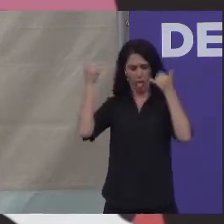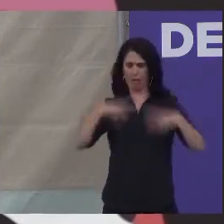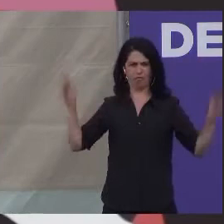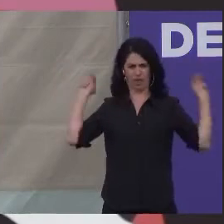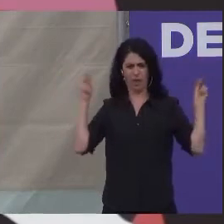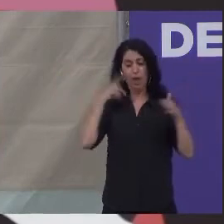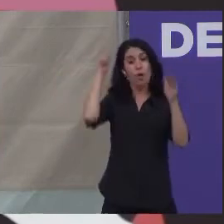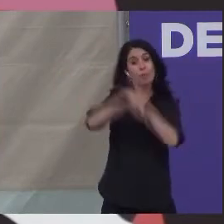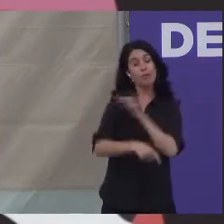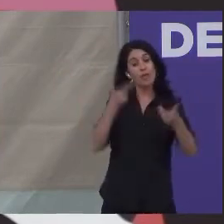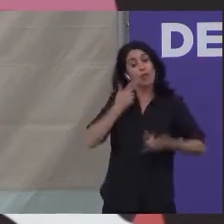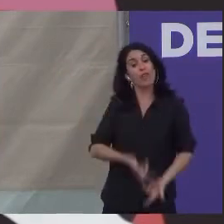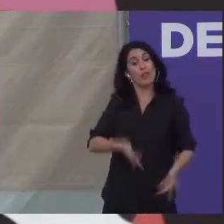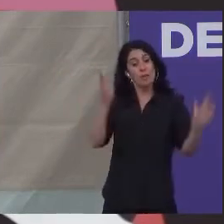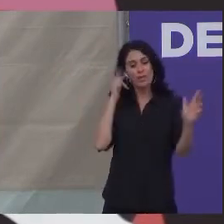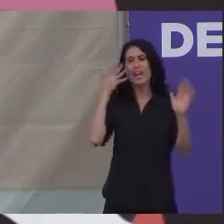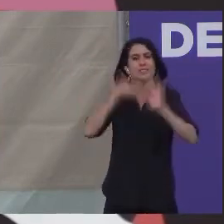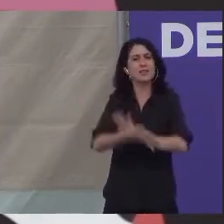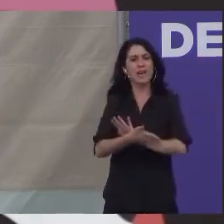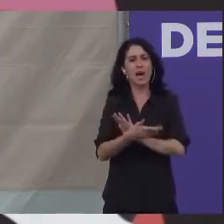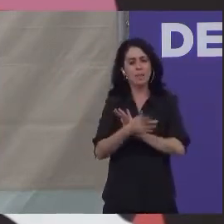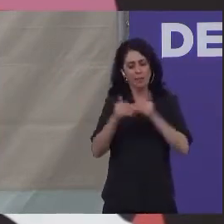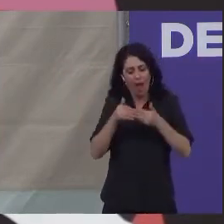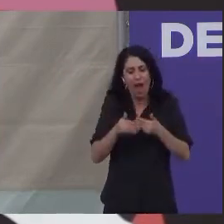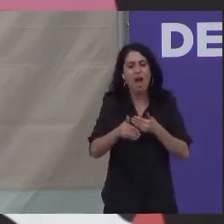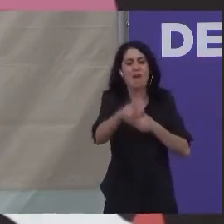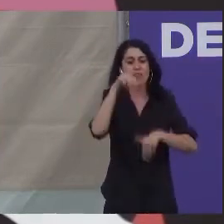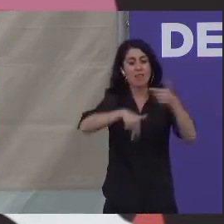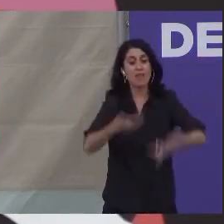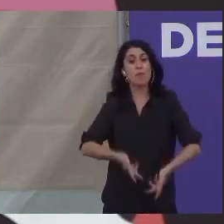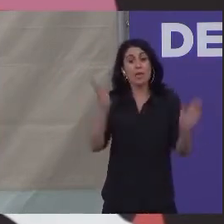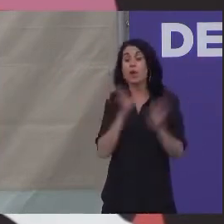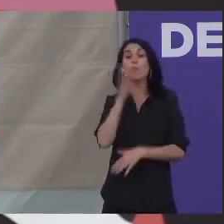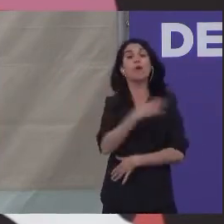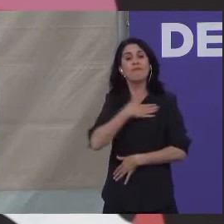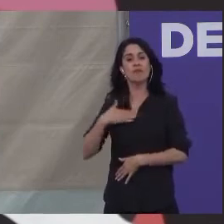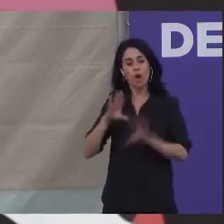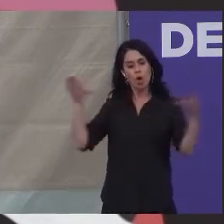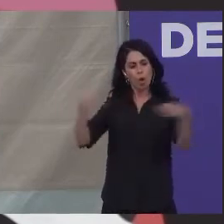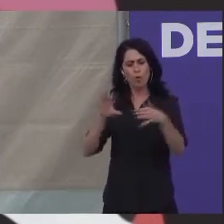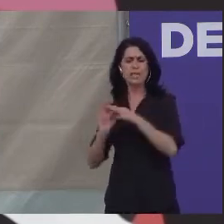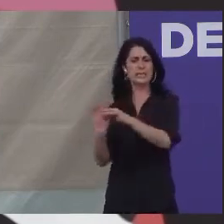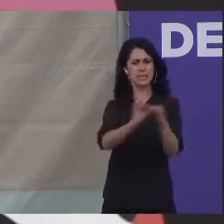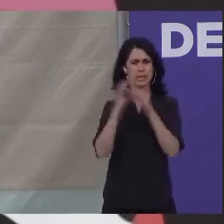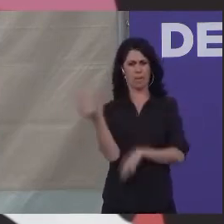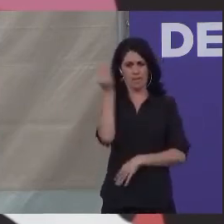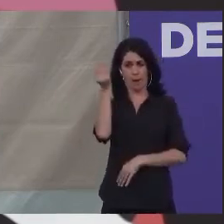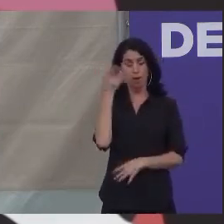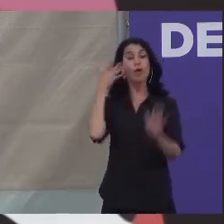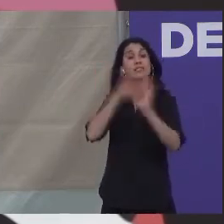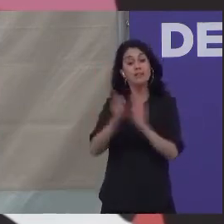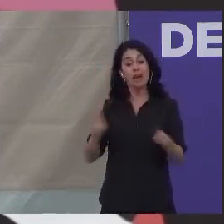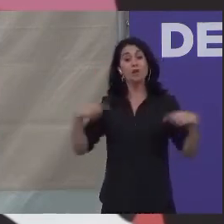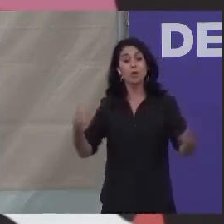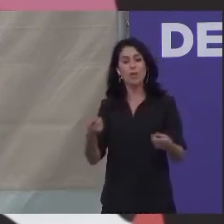Democrática siempre hem entès els avanços democratistes com a ferramentes per avançar cap a una major cohesió de la comunitat i, per tant, cap a una major